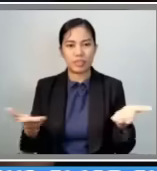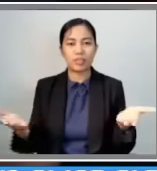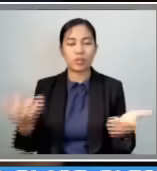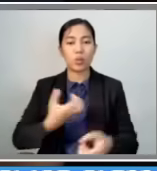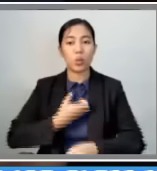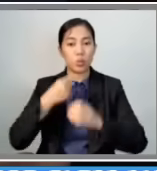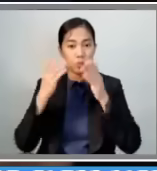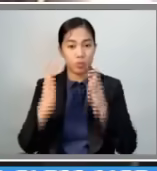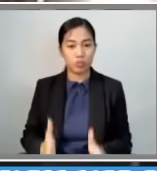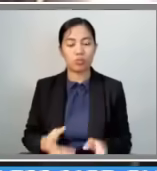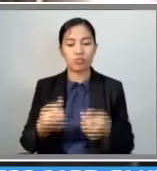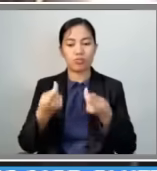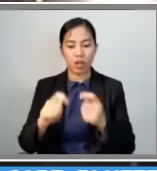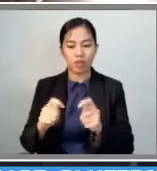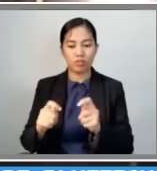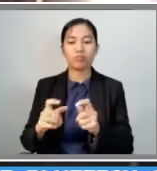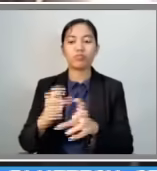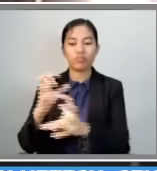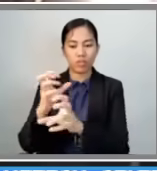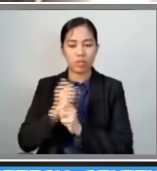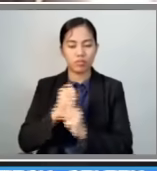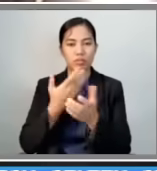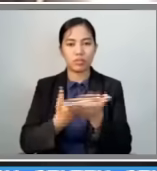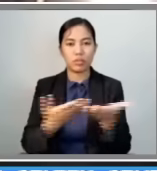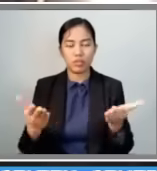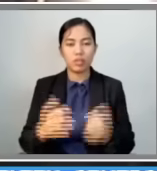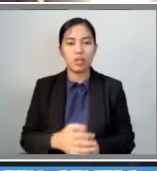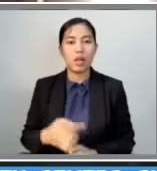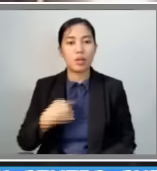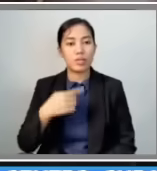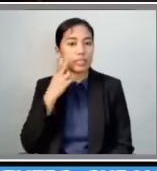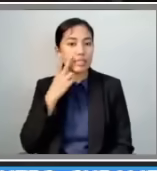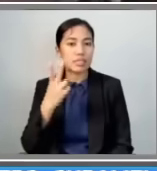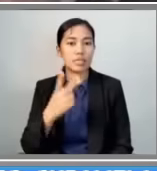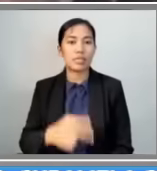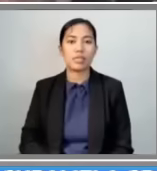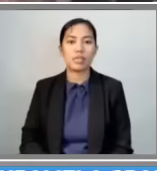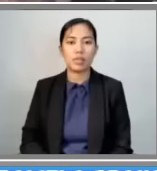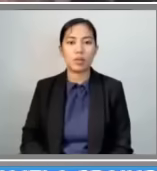apparently nakita ko lang naman na talaga nilalabas sa kanila is yung mga luggages.